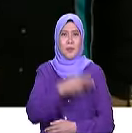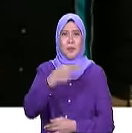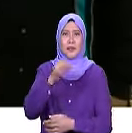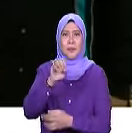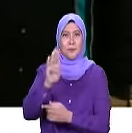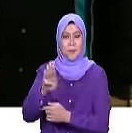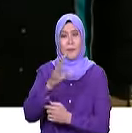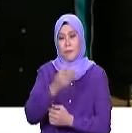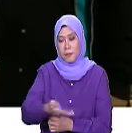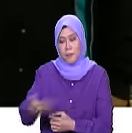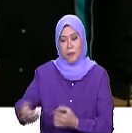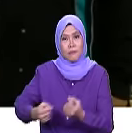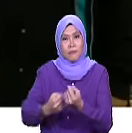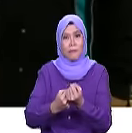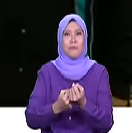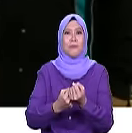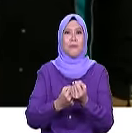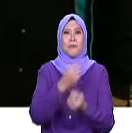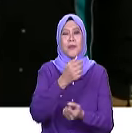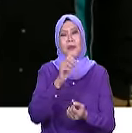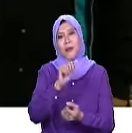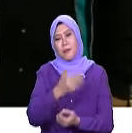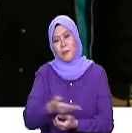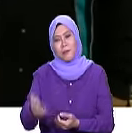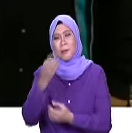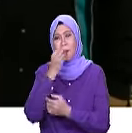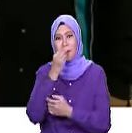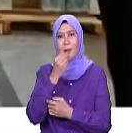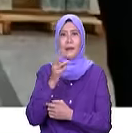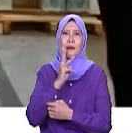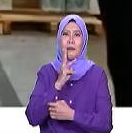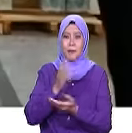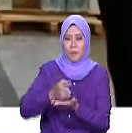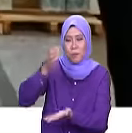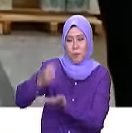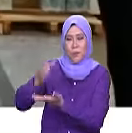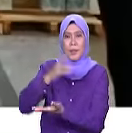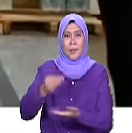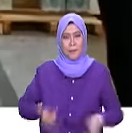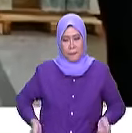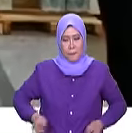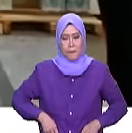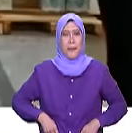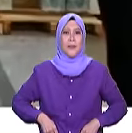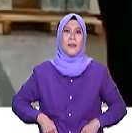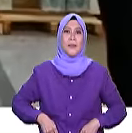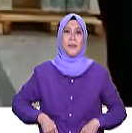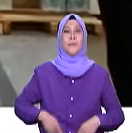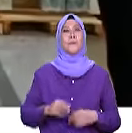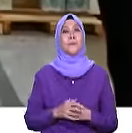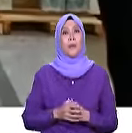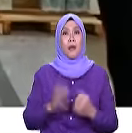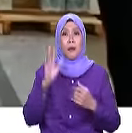kit ibadah, pihaknya turut menyumbang set makanan asas, air mineral, makanan kering dan lampin pakai buang. Beliau berharap